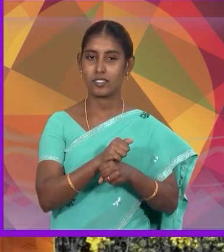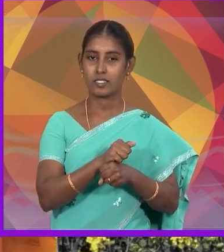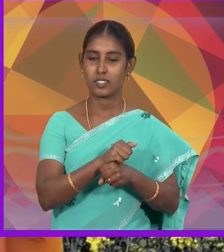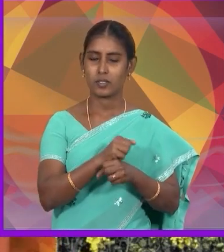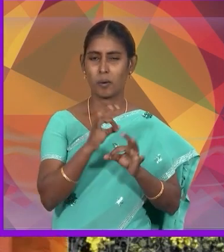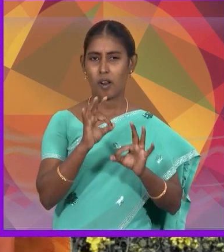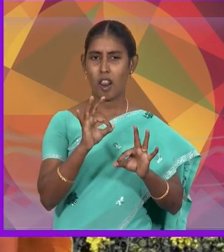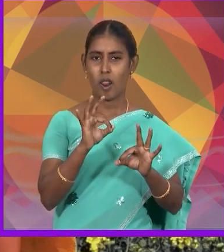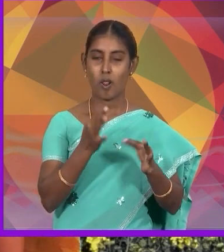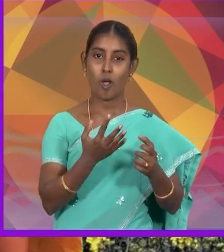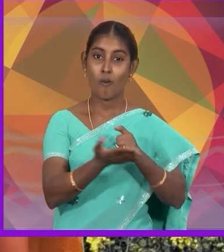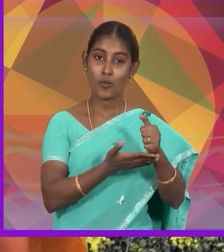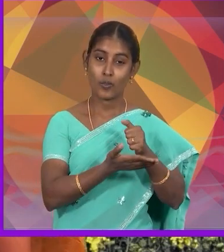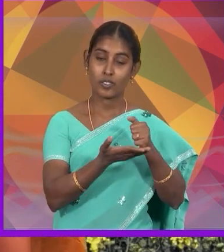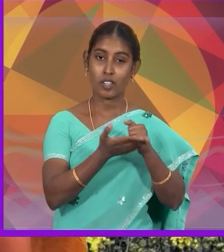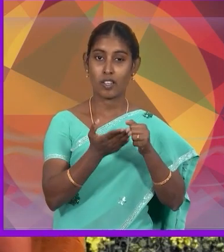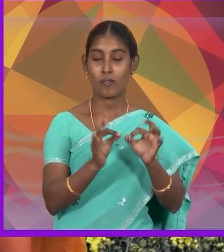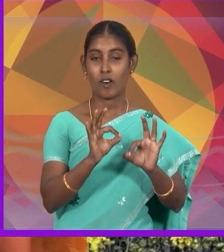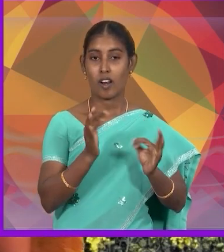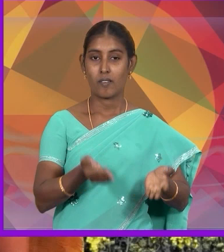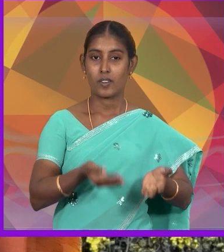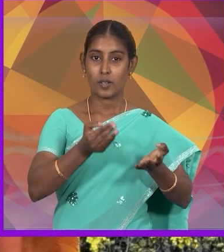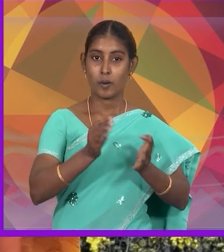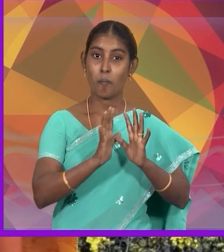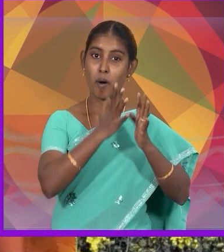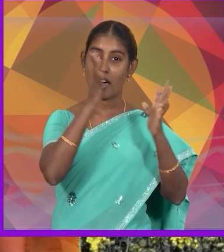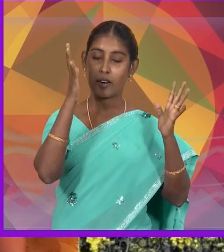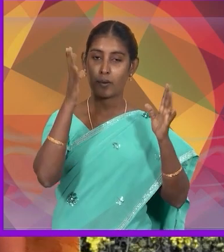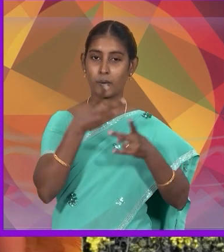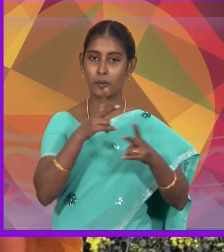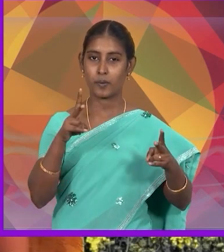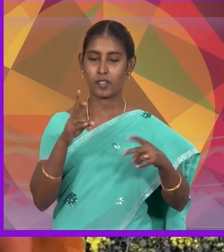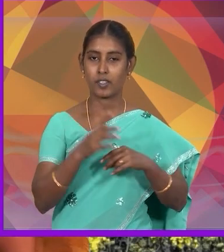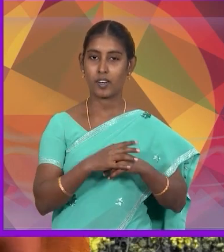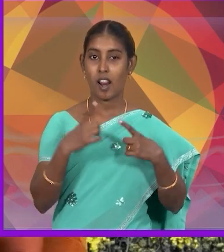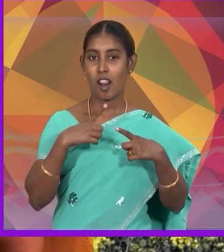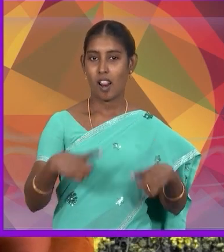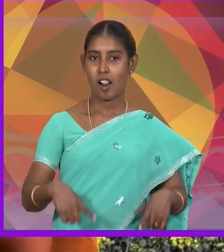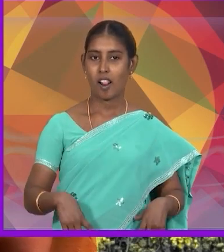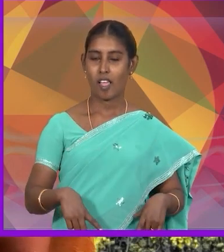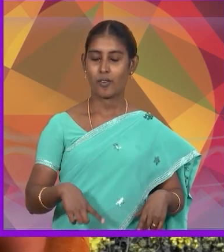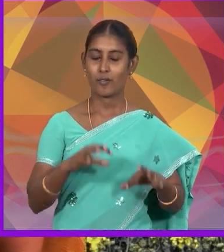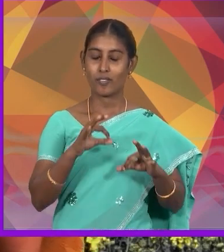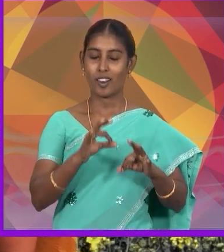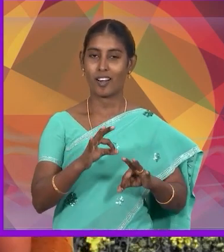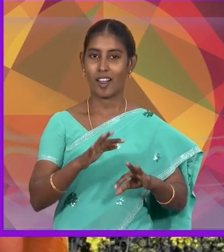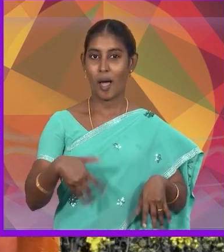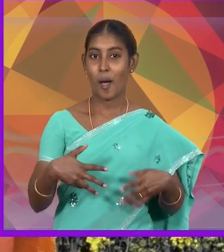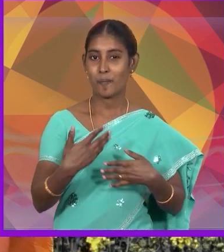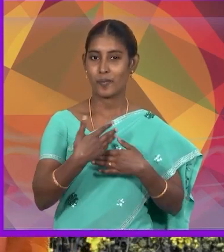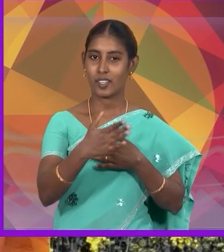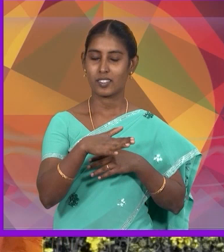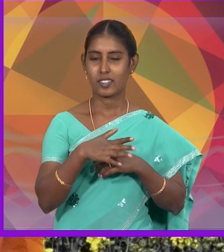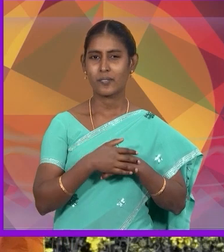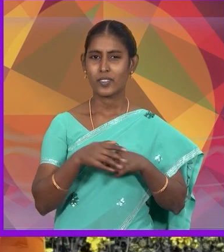வந்து விவசாயத்தை மேற்கொண்டு மன திருப்தியுடனும் மன நிம்மதியுடனும் நோயற்ற வாழ்வுடனும் அந்த பையன் வாழ்றாங்க. இது